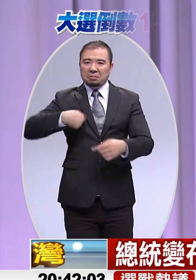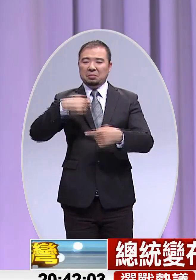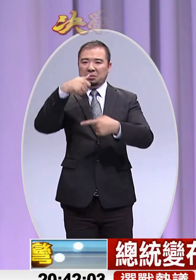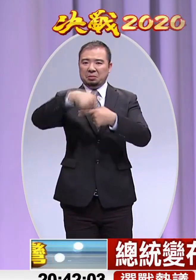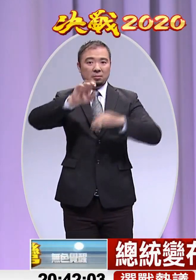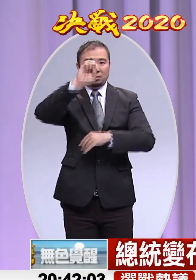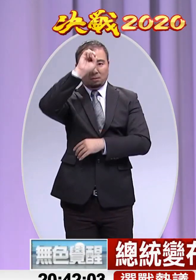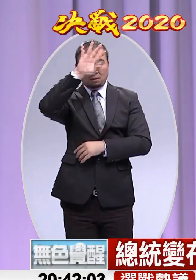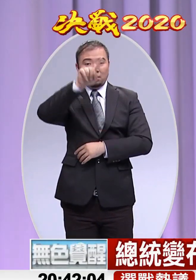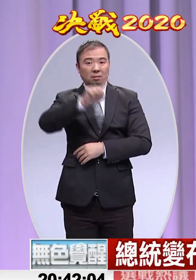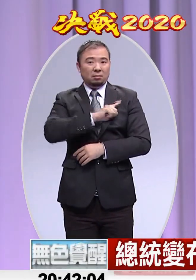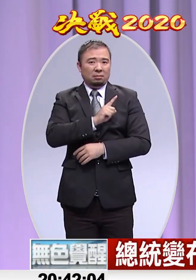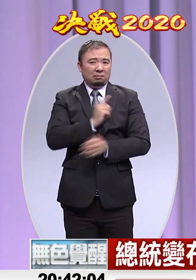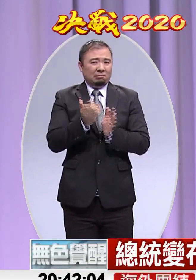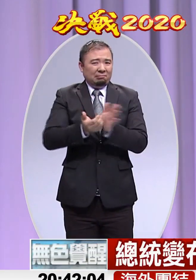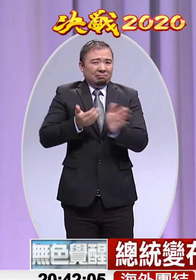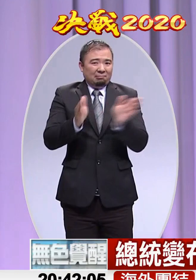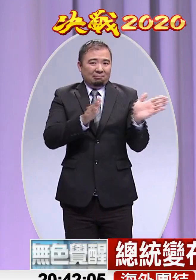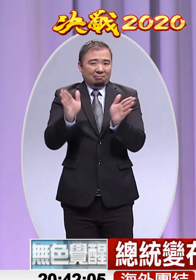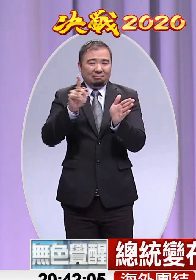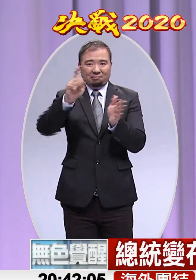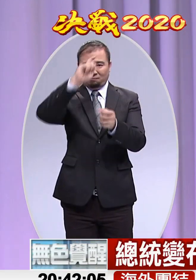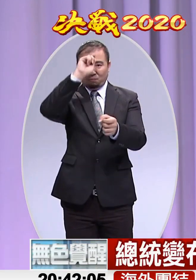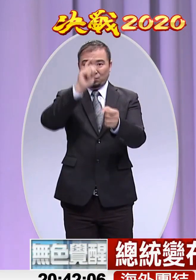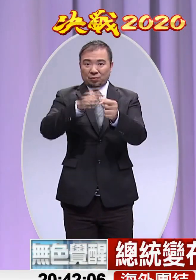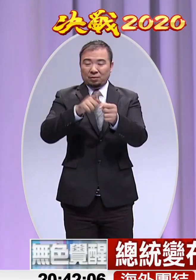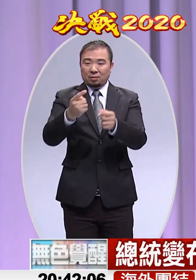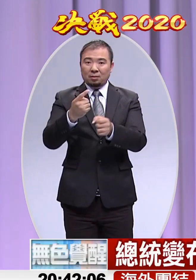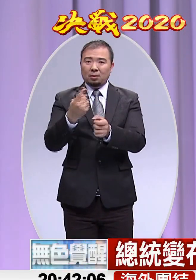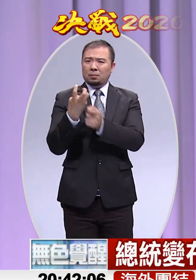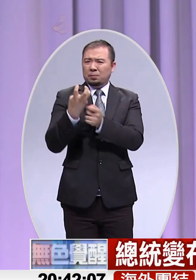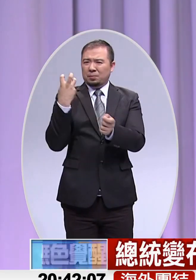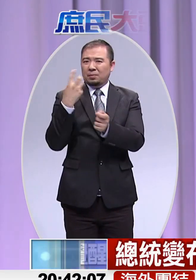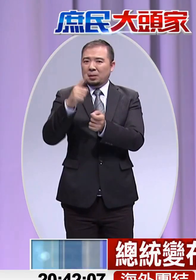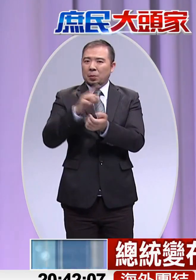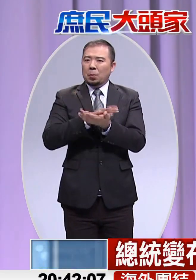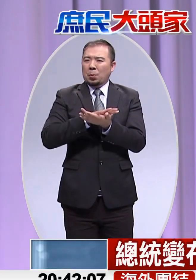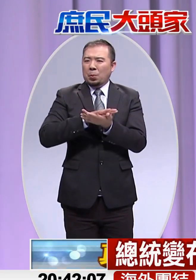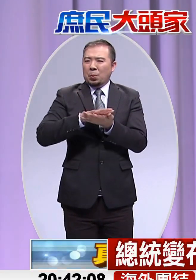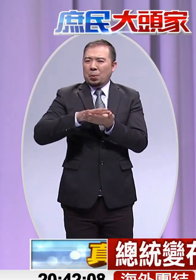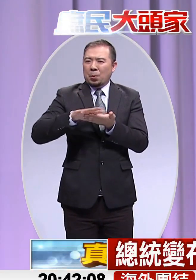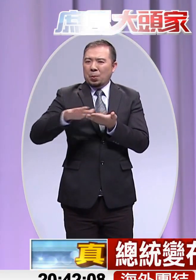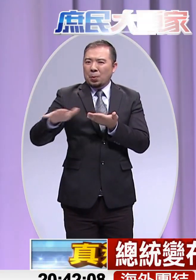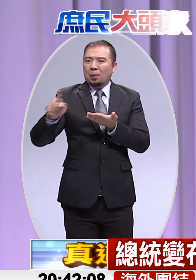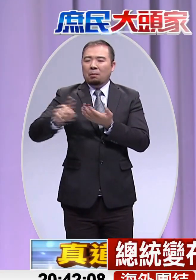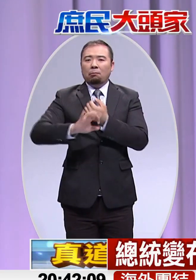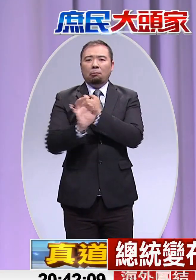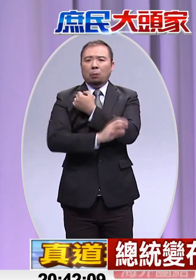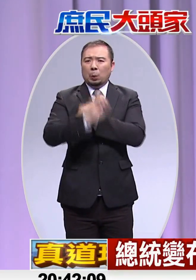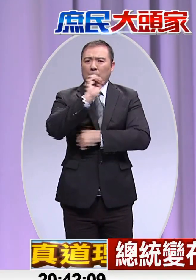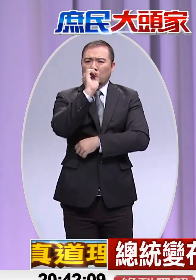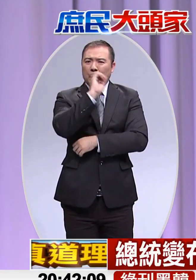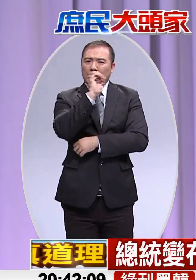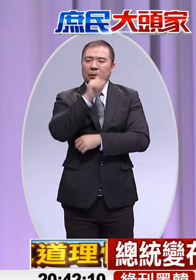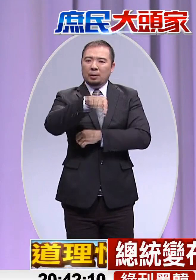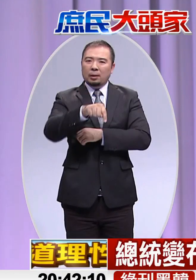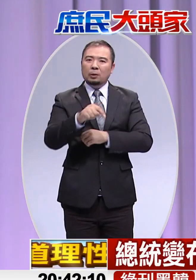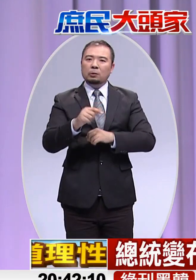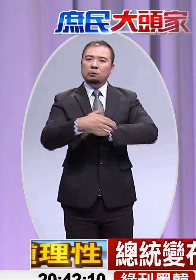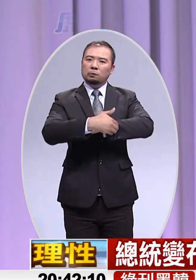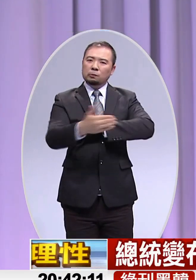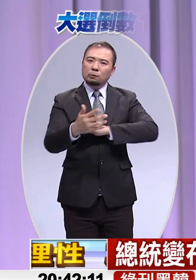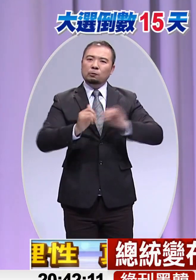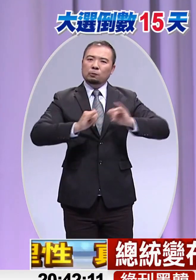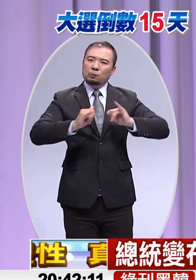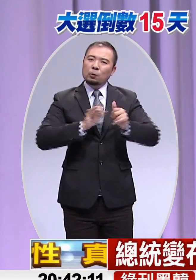钱。30年前清廉勤政爱乡土的民进党， 今天到底在